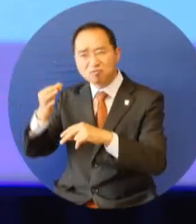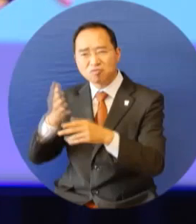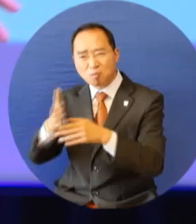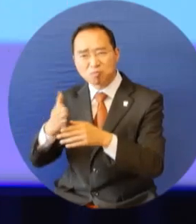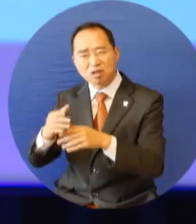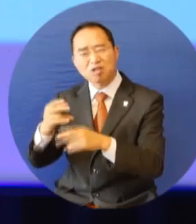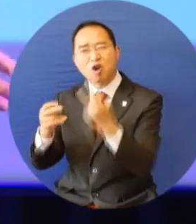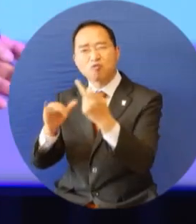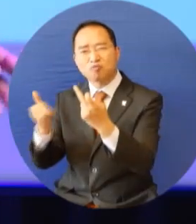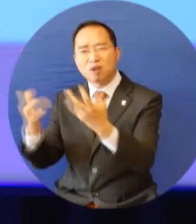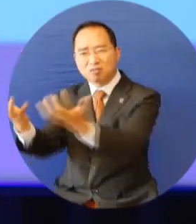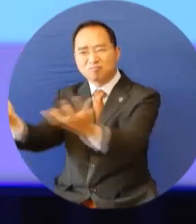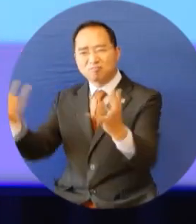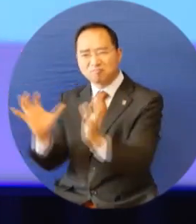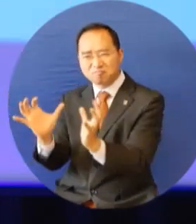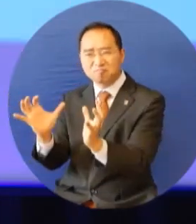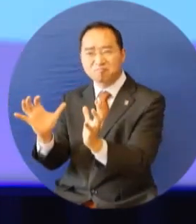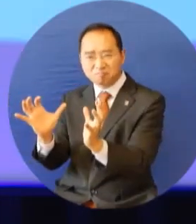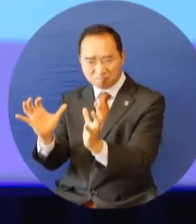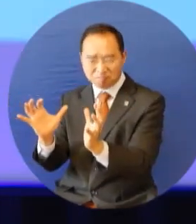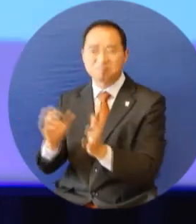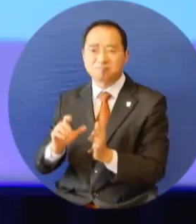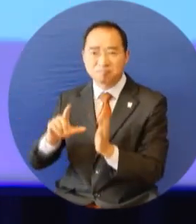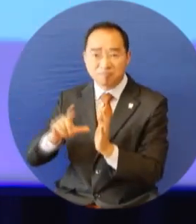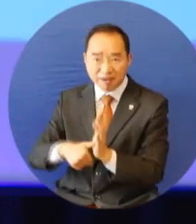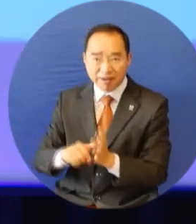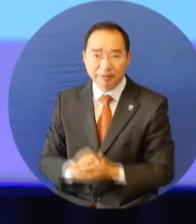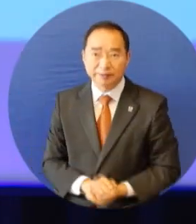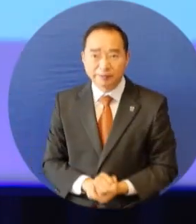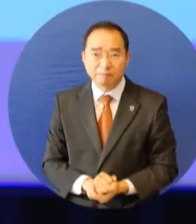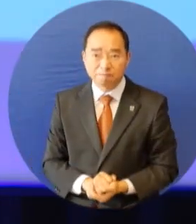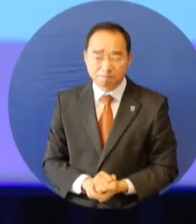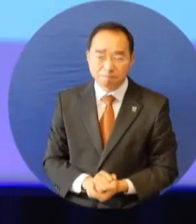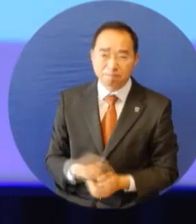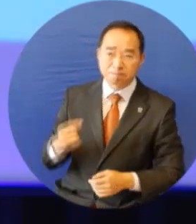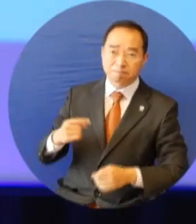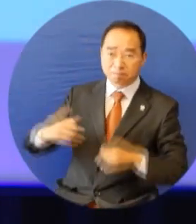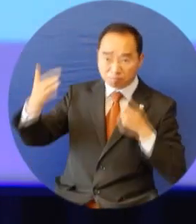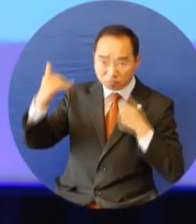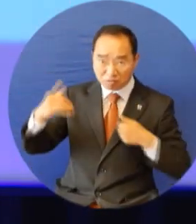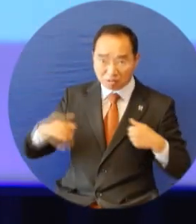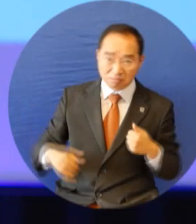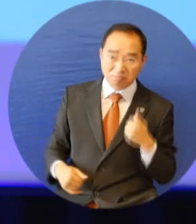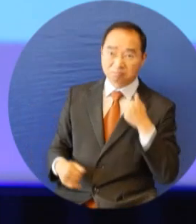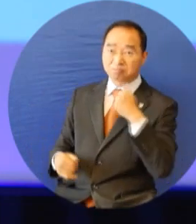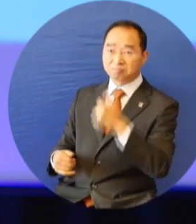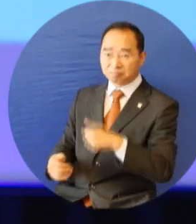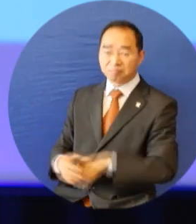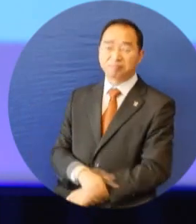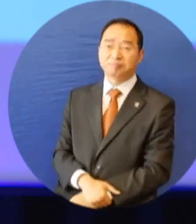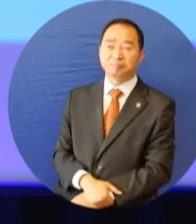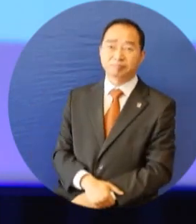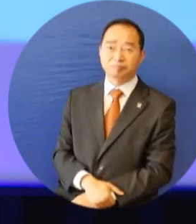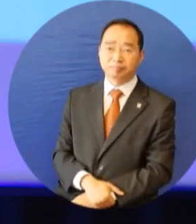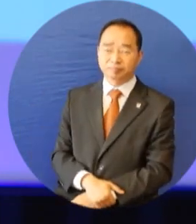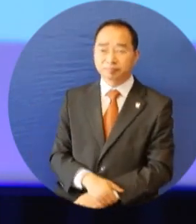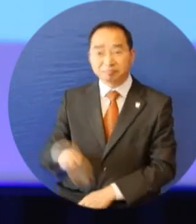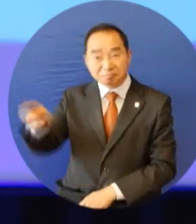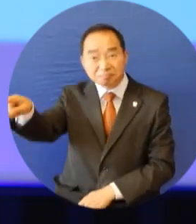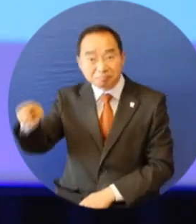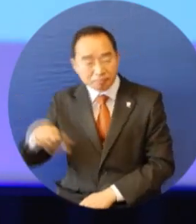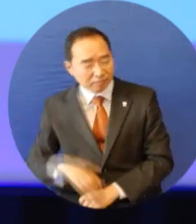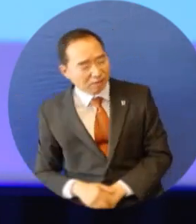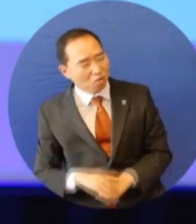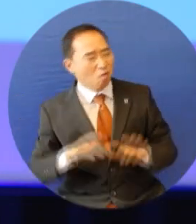그 같이 있는 사람, 외교관하고 뭐 다 같이 있으니까. 딱 내가 이제